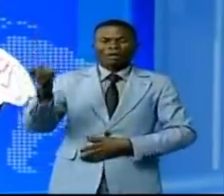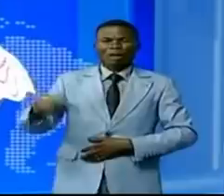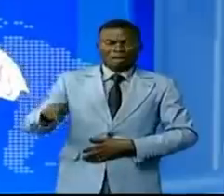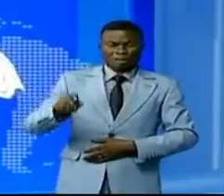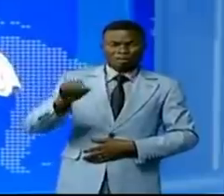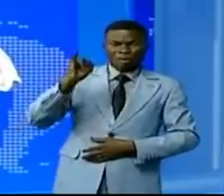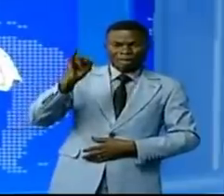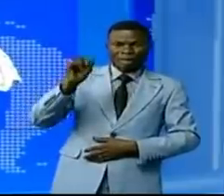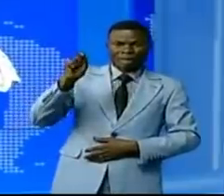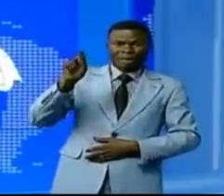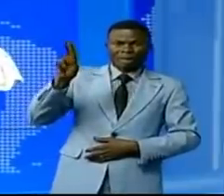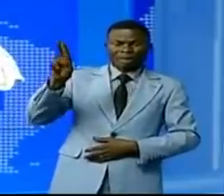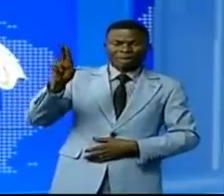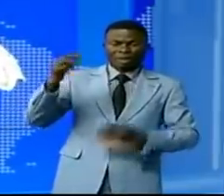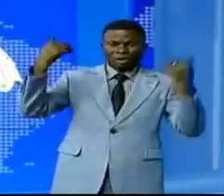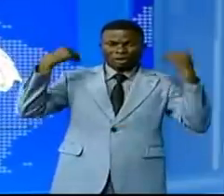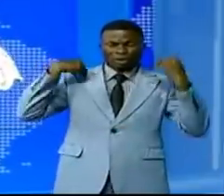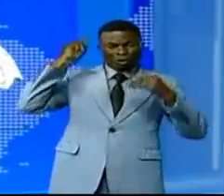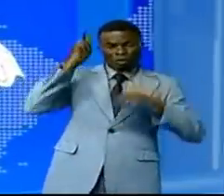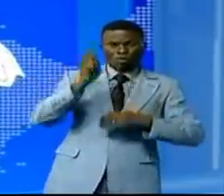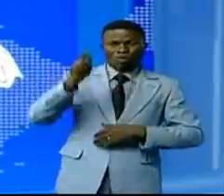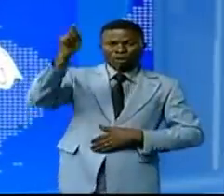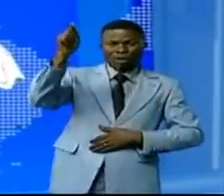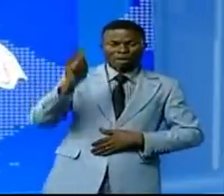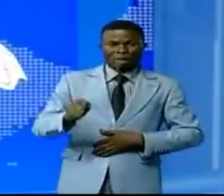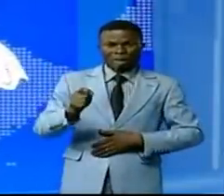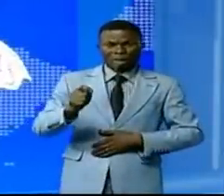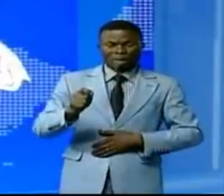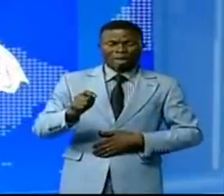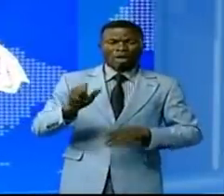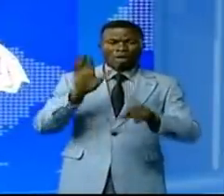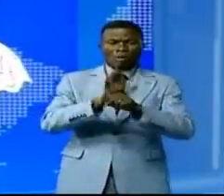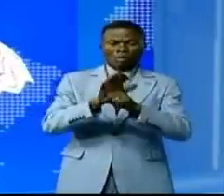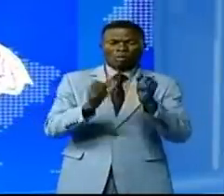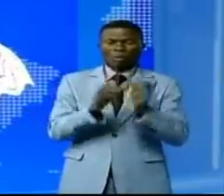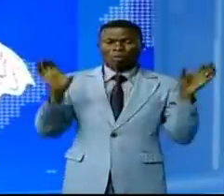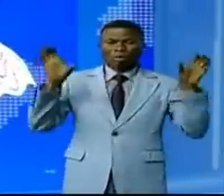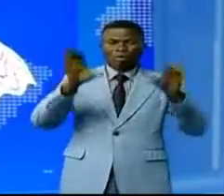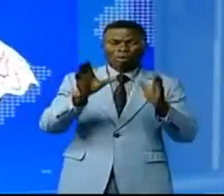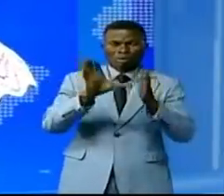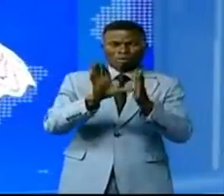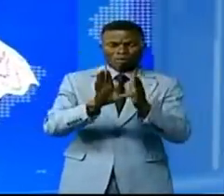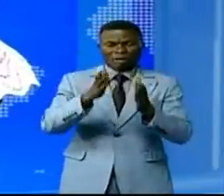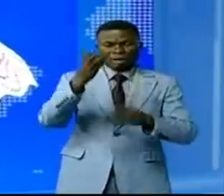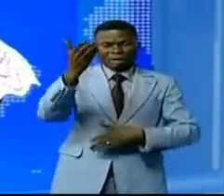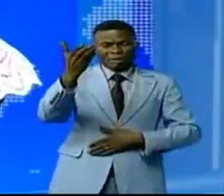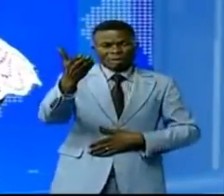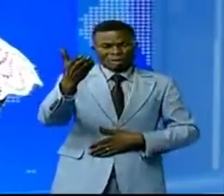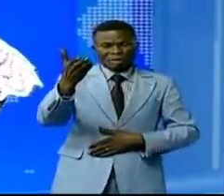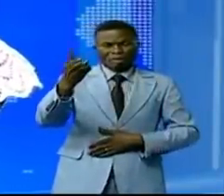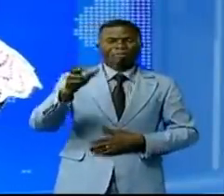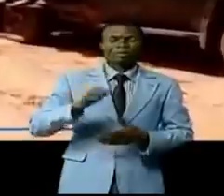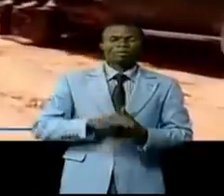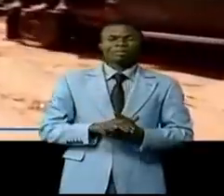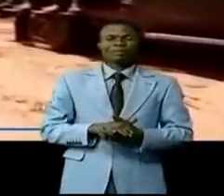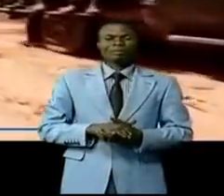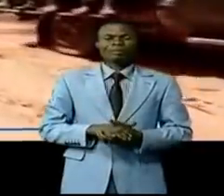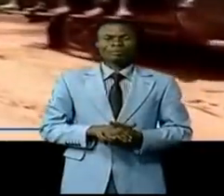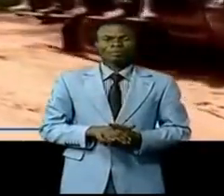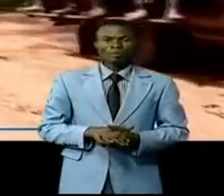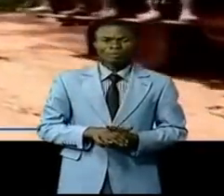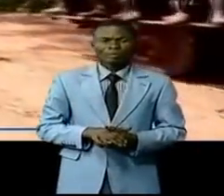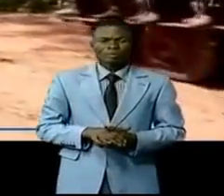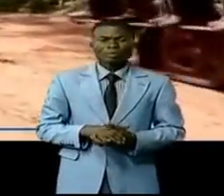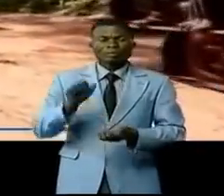l'Ituri. L'autorité militaire était à la tête d'une forte délégation. Les précisions dans son reportage de la RTNC Ituri. La solution